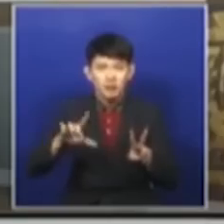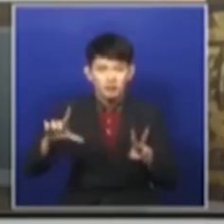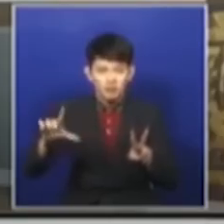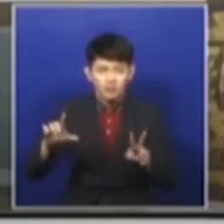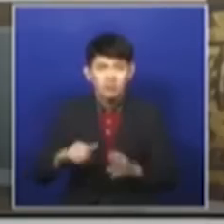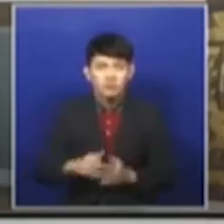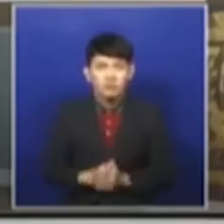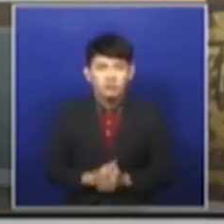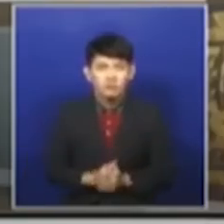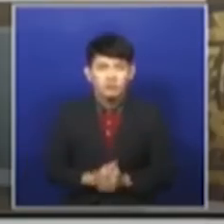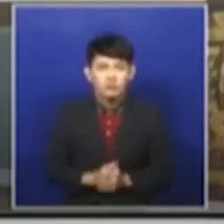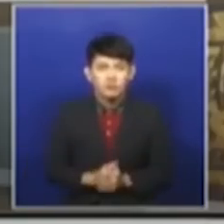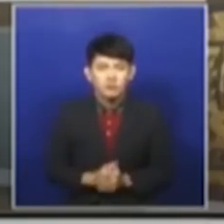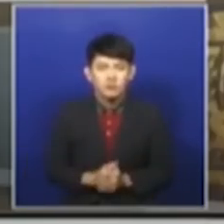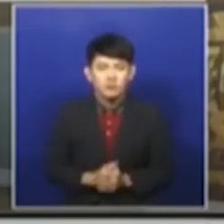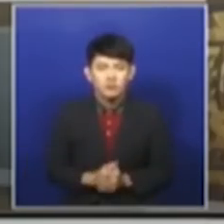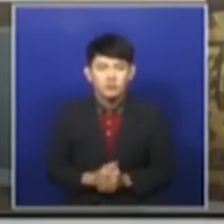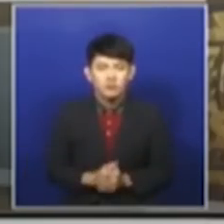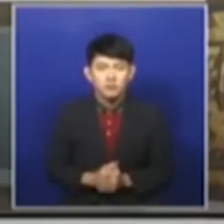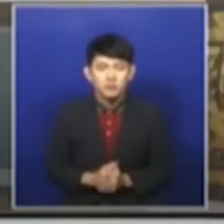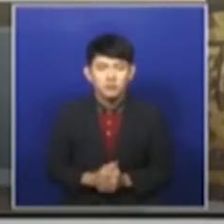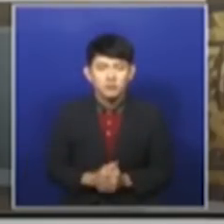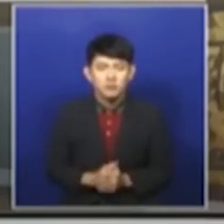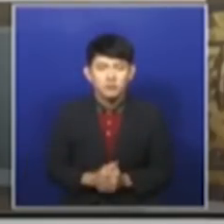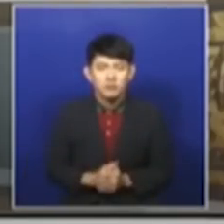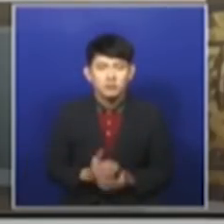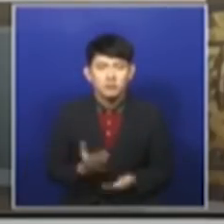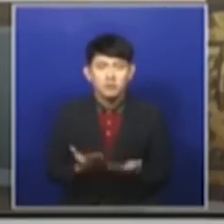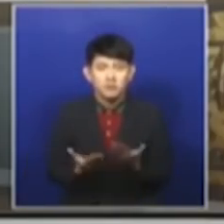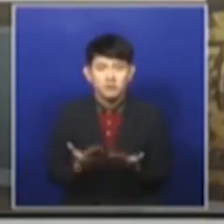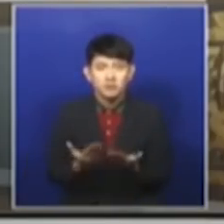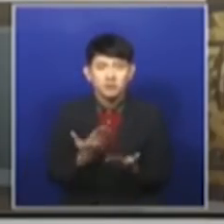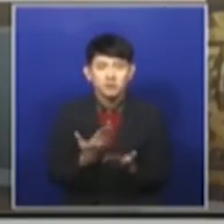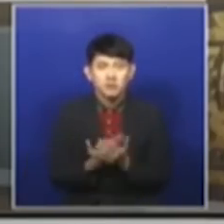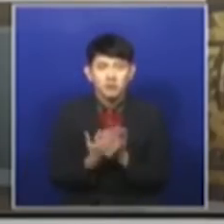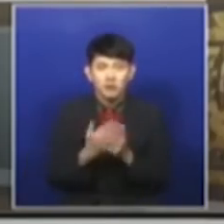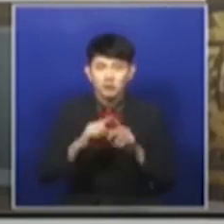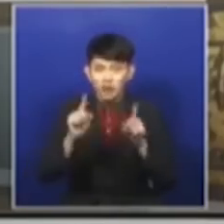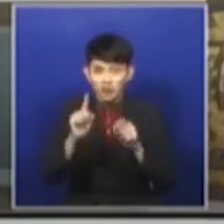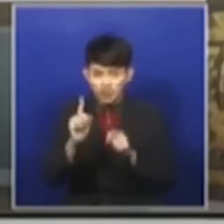263,158 บาทเท่านั้นเองครับหรือต่างกันถึง